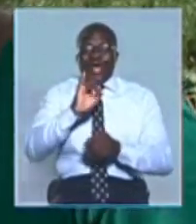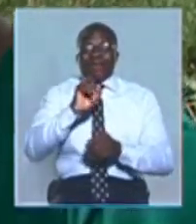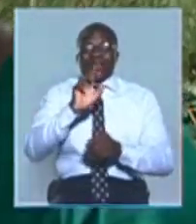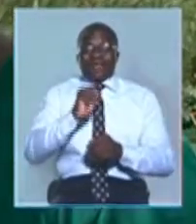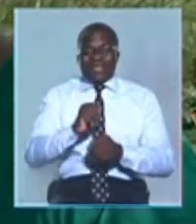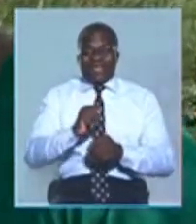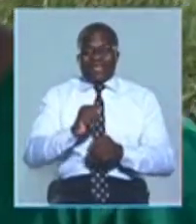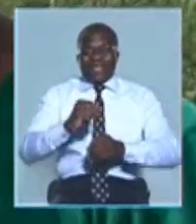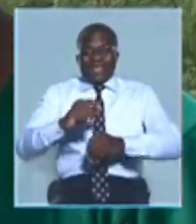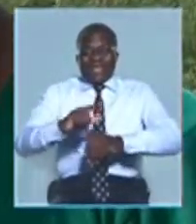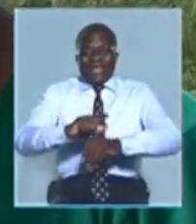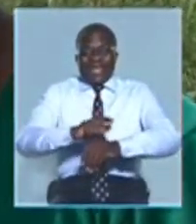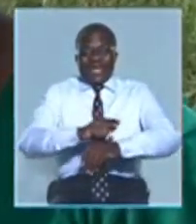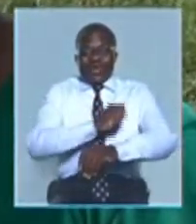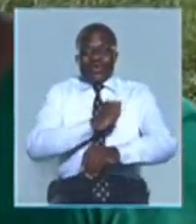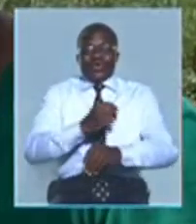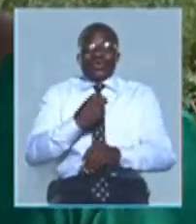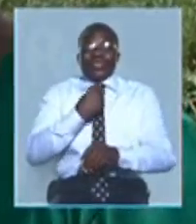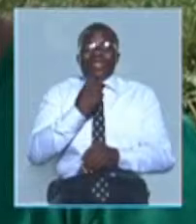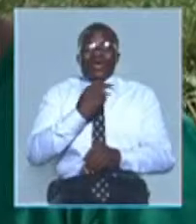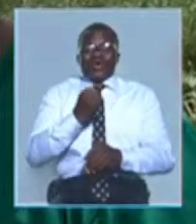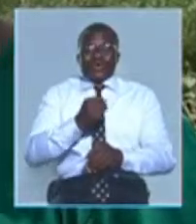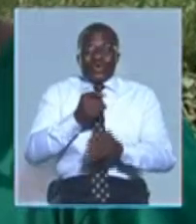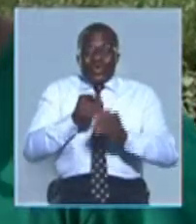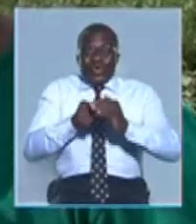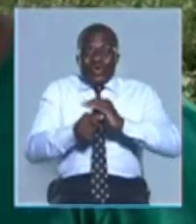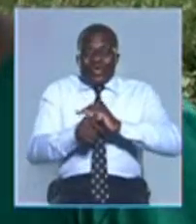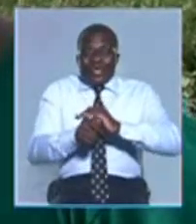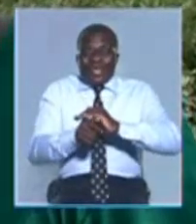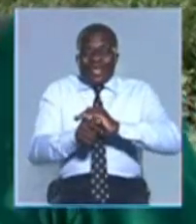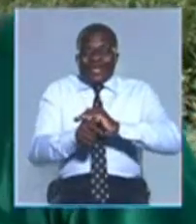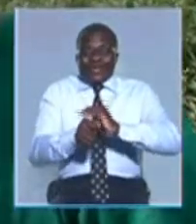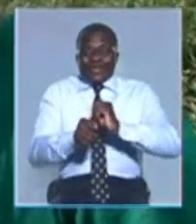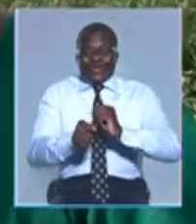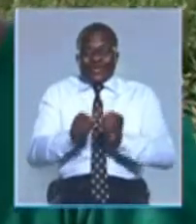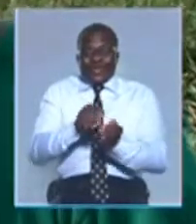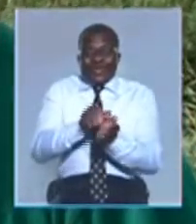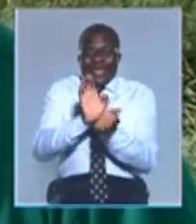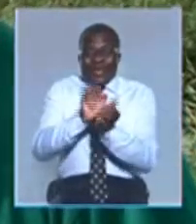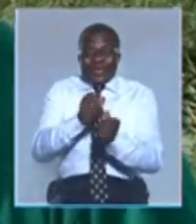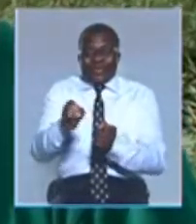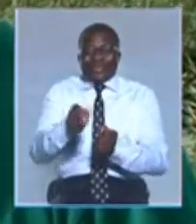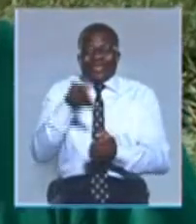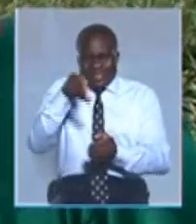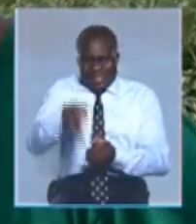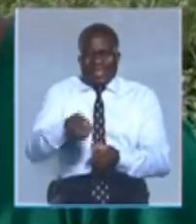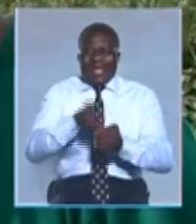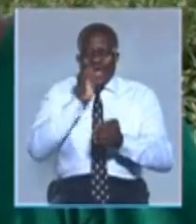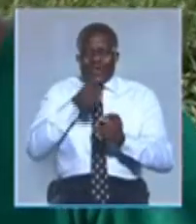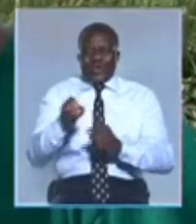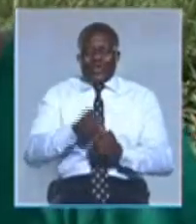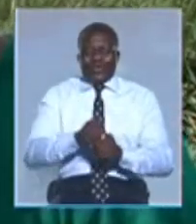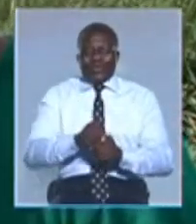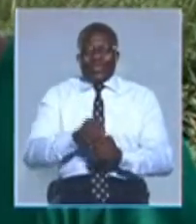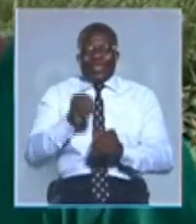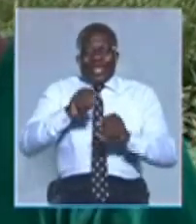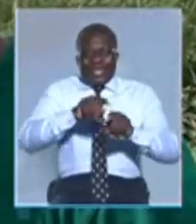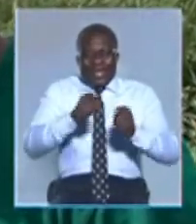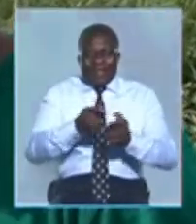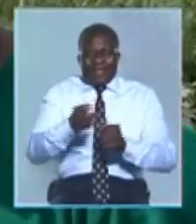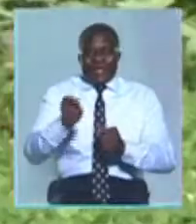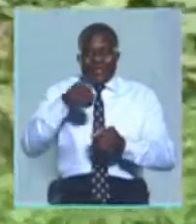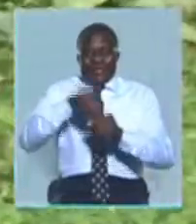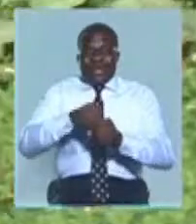varans, les grenouilles aussi, les tortues d'eau douce, le crocodile, tout ça est au niveau de ce marécage. Et encore des niches au niveau